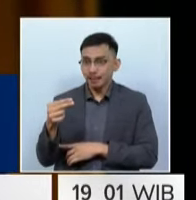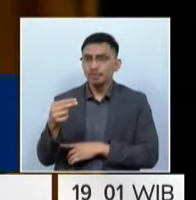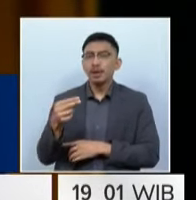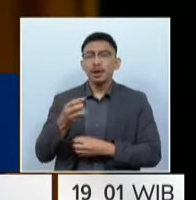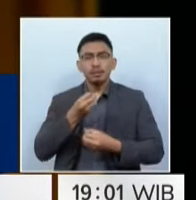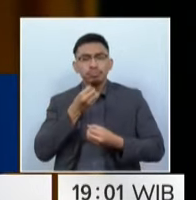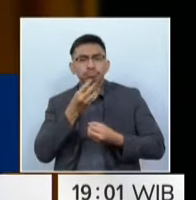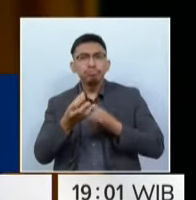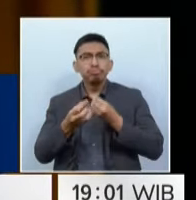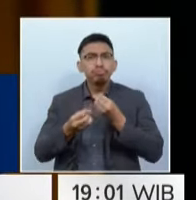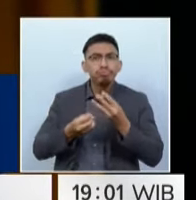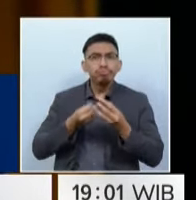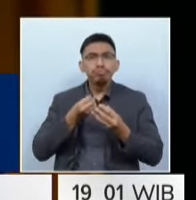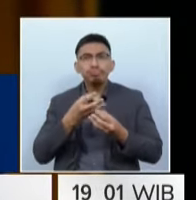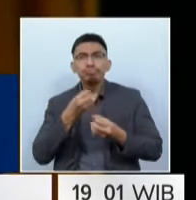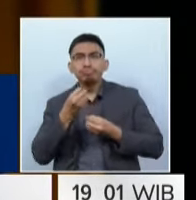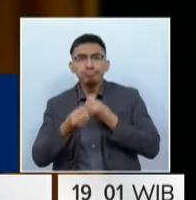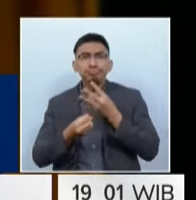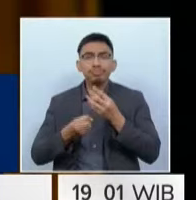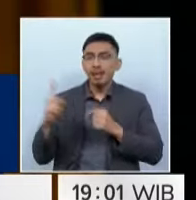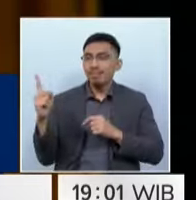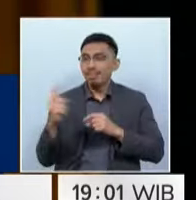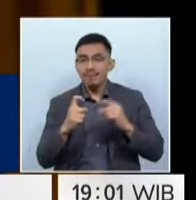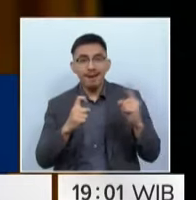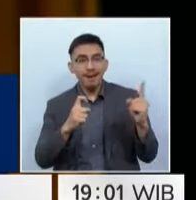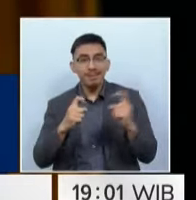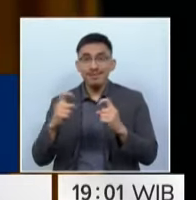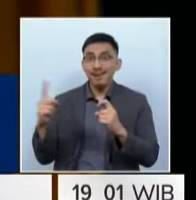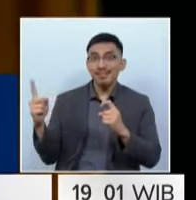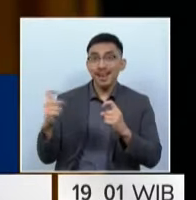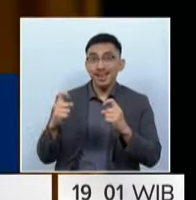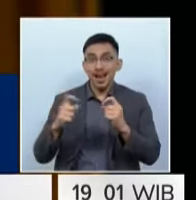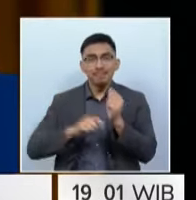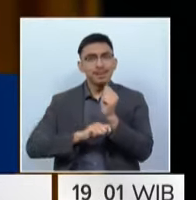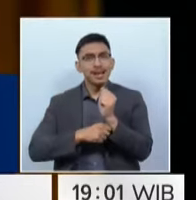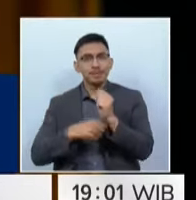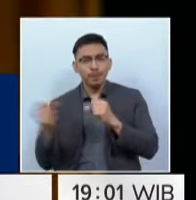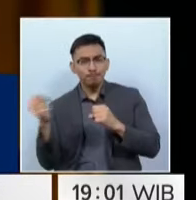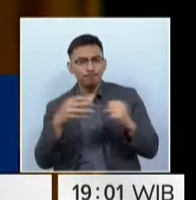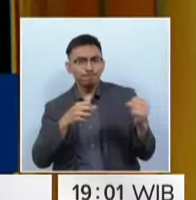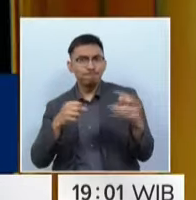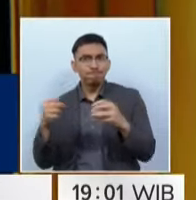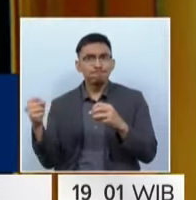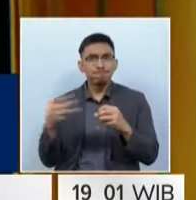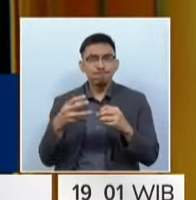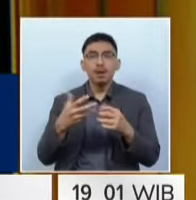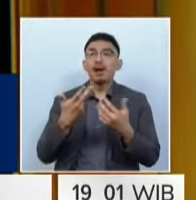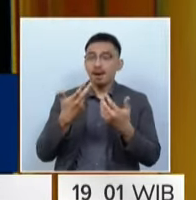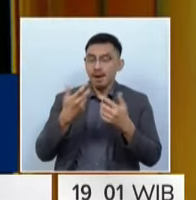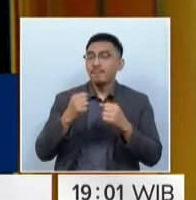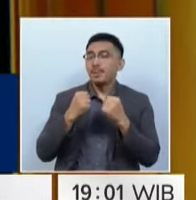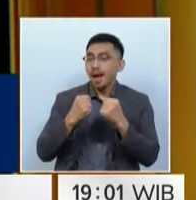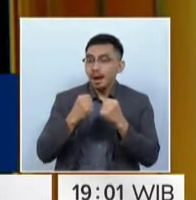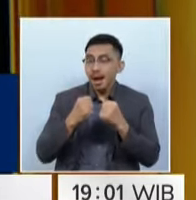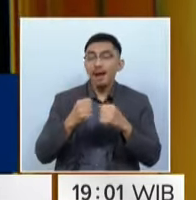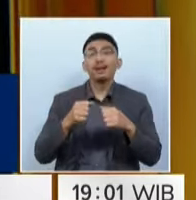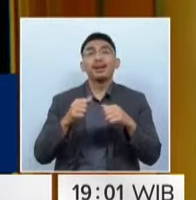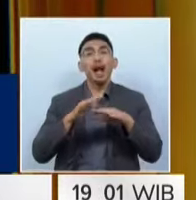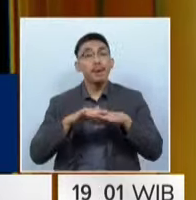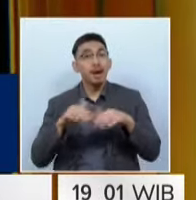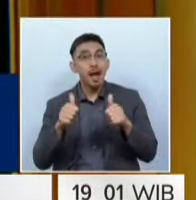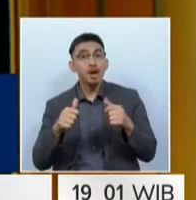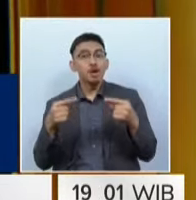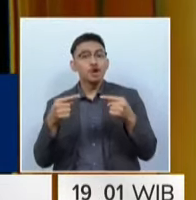saling bertanya dan beradu argumentasi dalam tema pertahanan keamanan hubungan